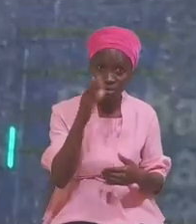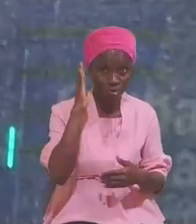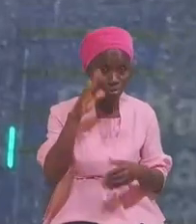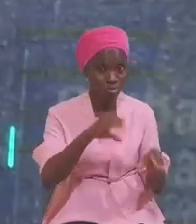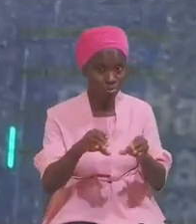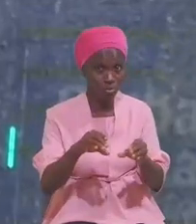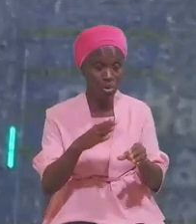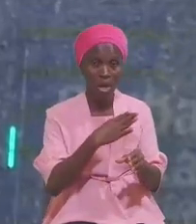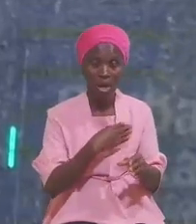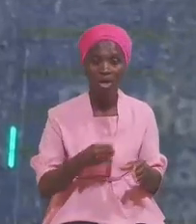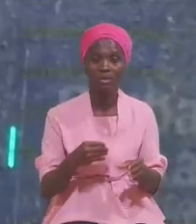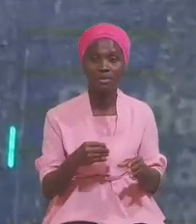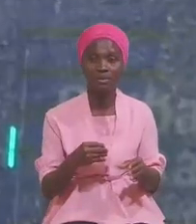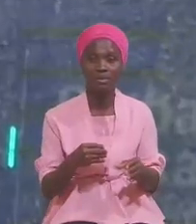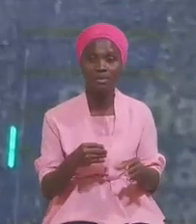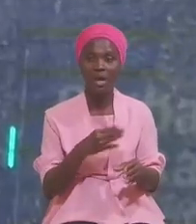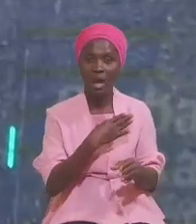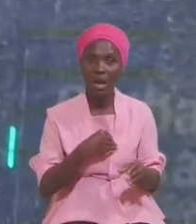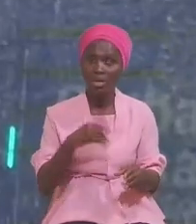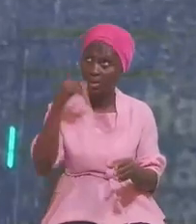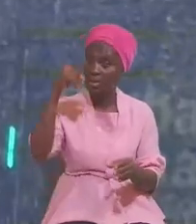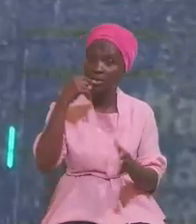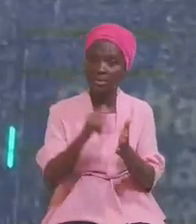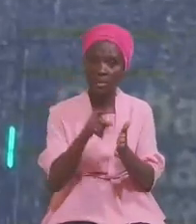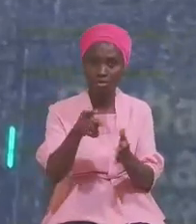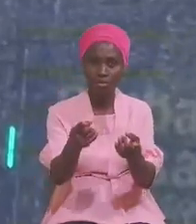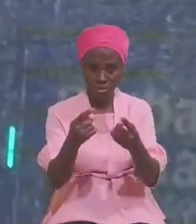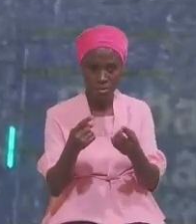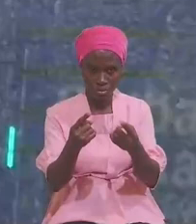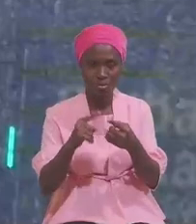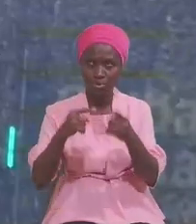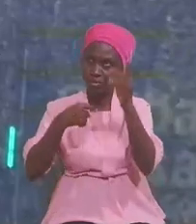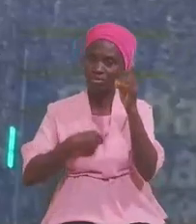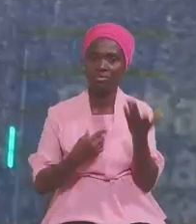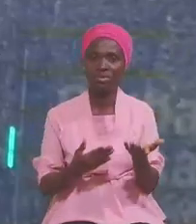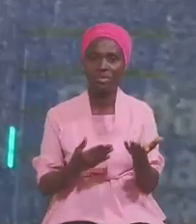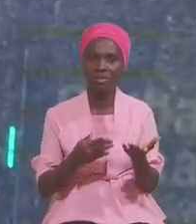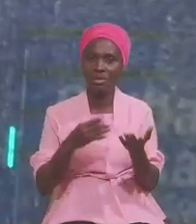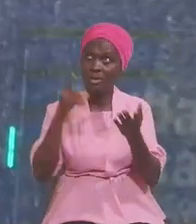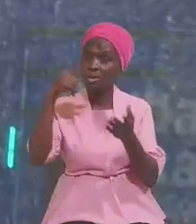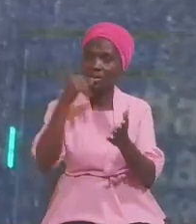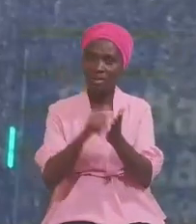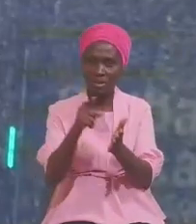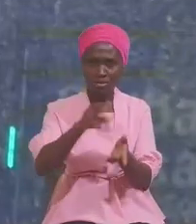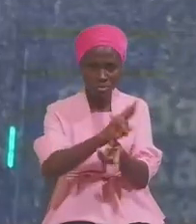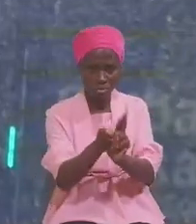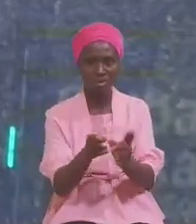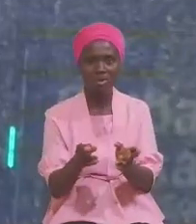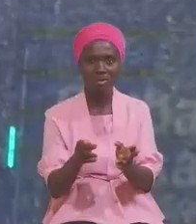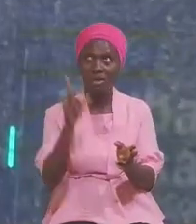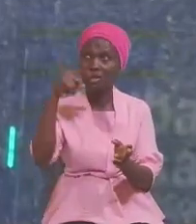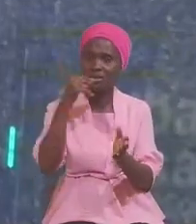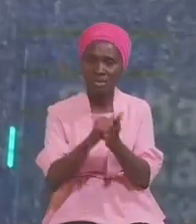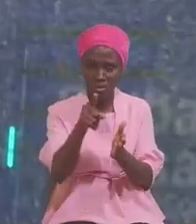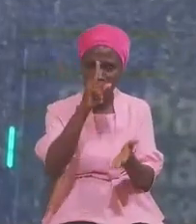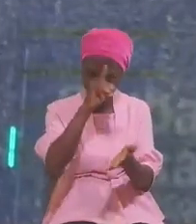c'est simple, il dit que venez à moi. Il dit que repentez-vous, très simple. Il dit que croyez, et c'est très simple. Il